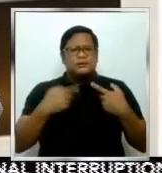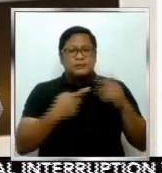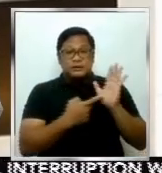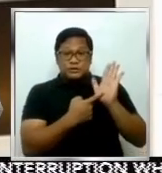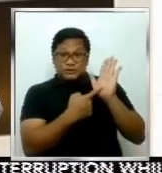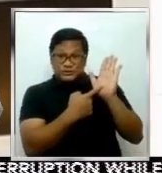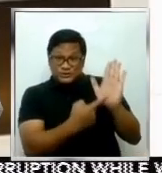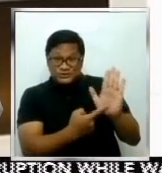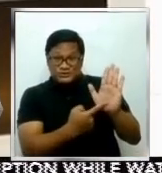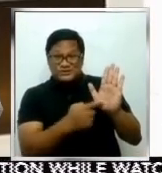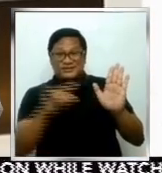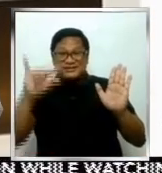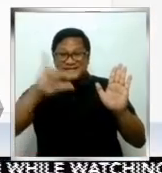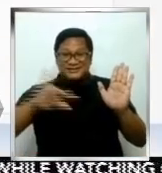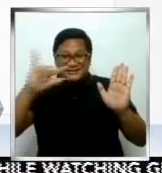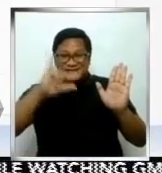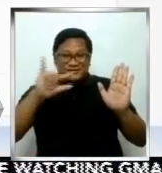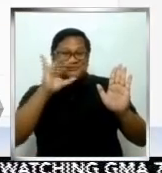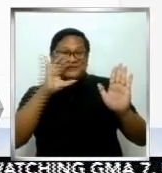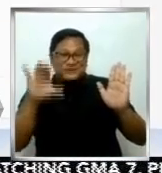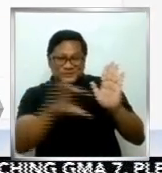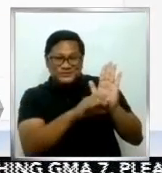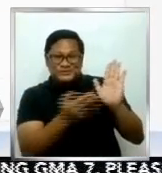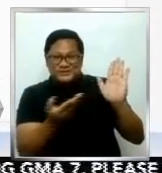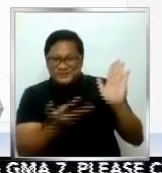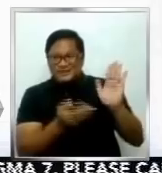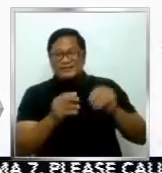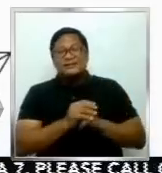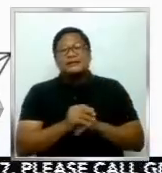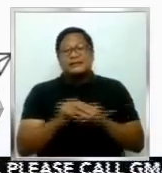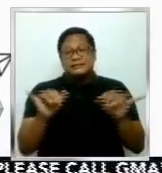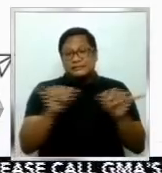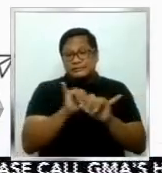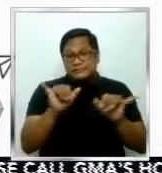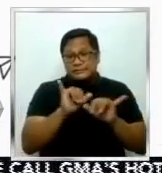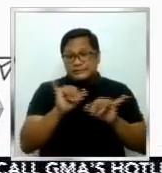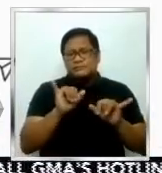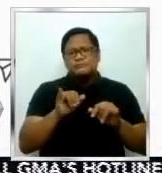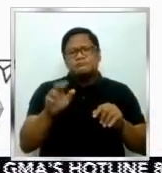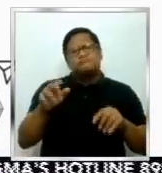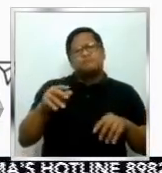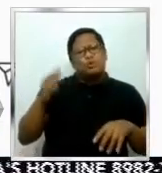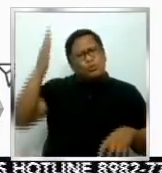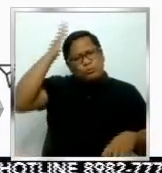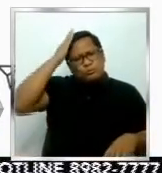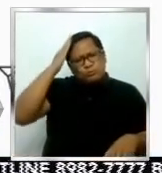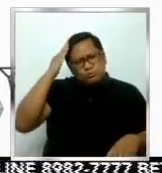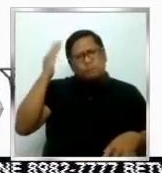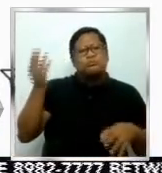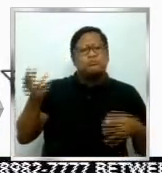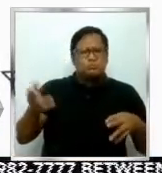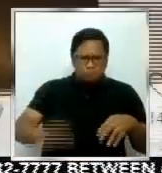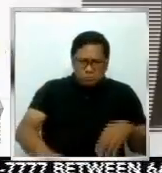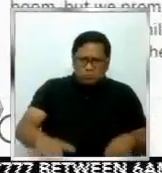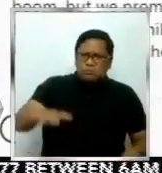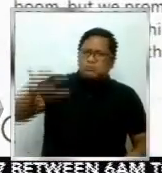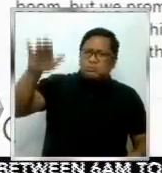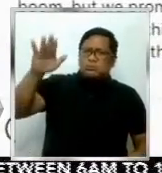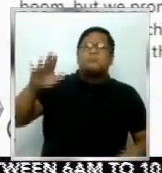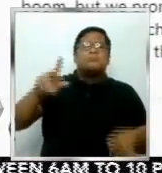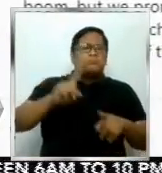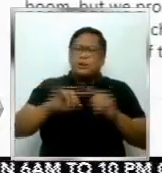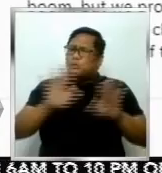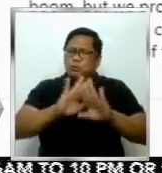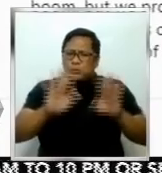ang sonogram ng kanilang baby. Sabay request sa anak, magpalaki at magpalakas pero huwag pahirapan si mommy. Proud